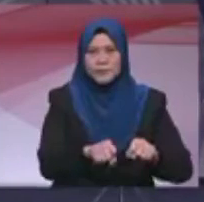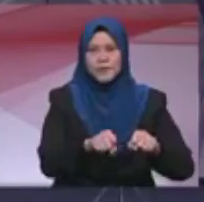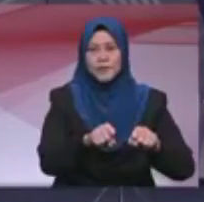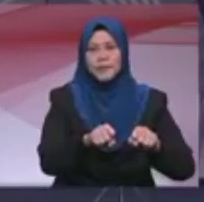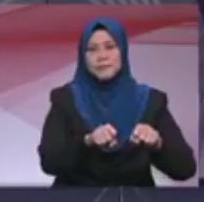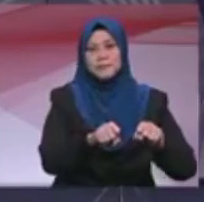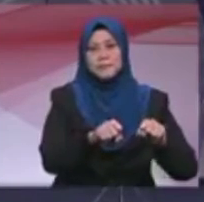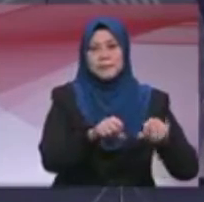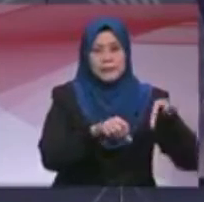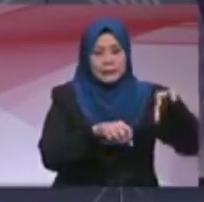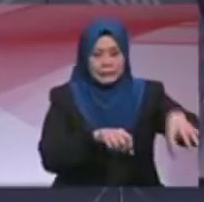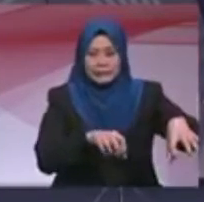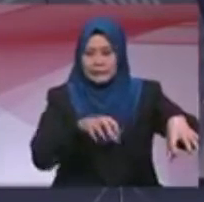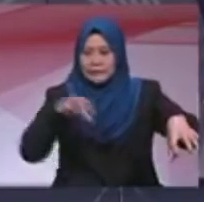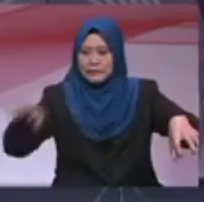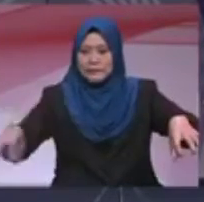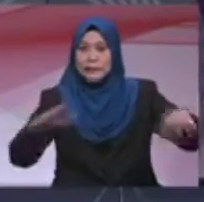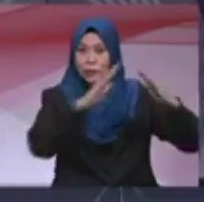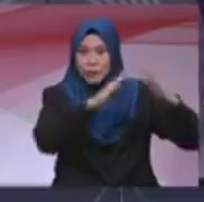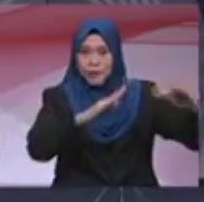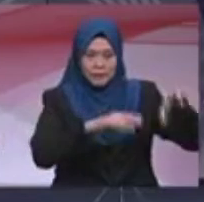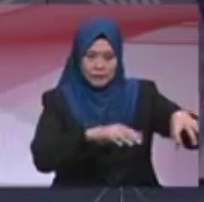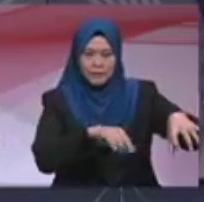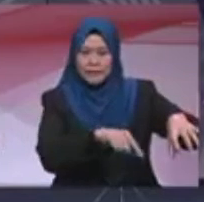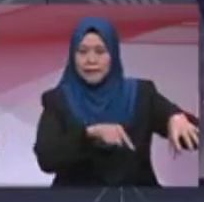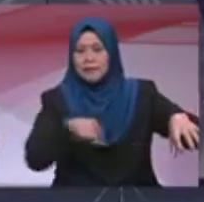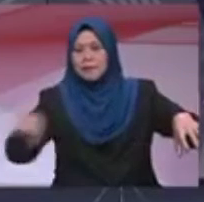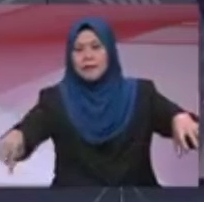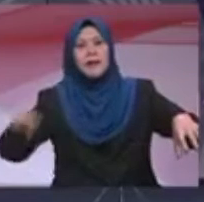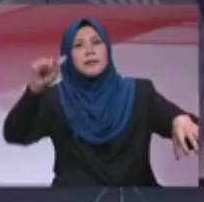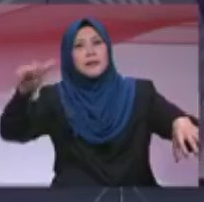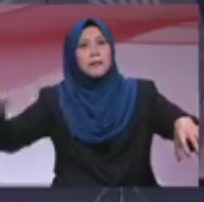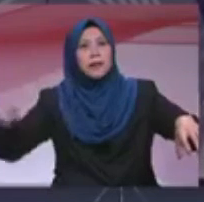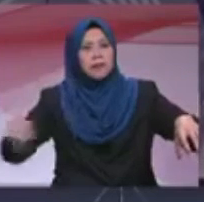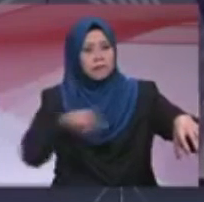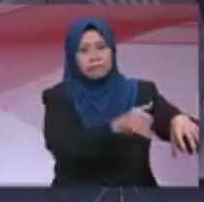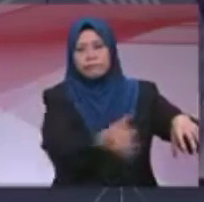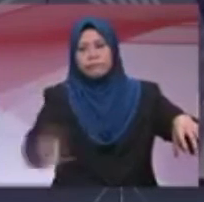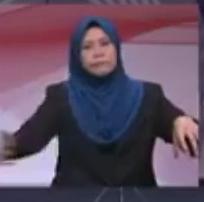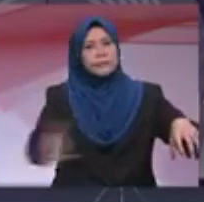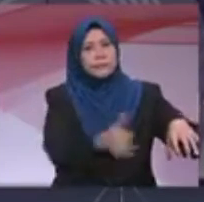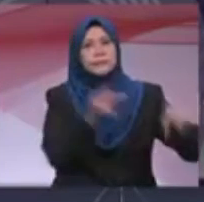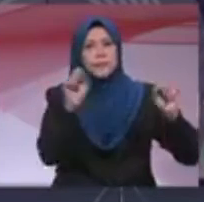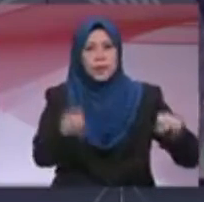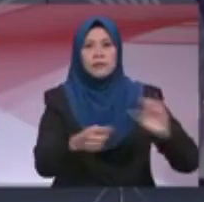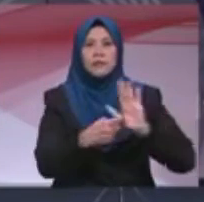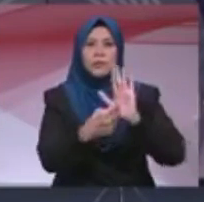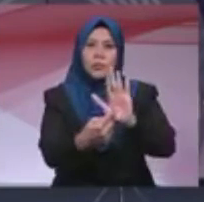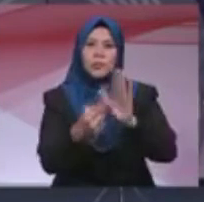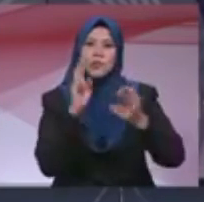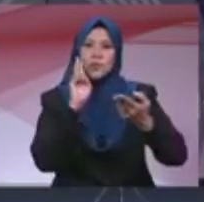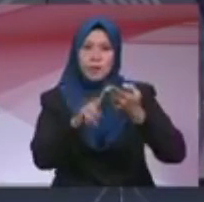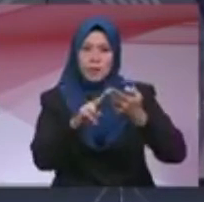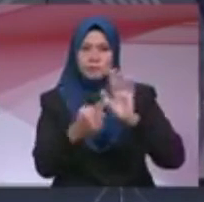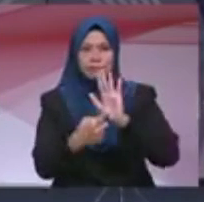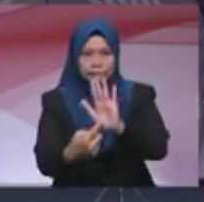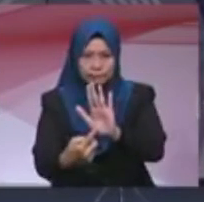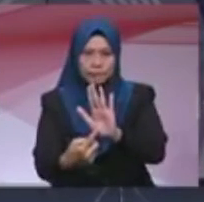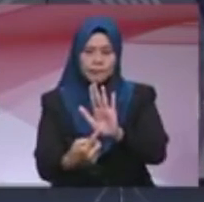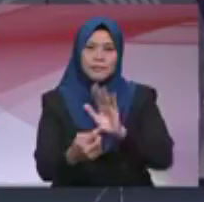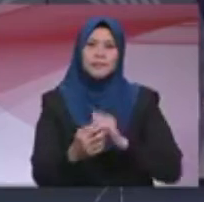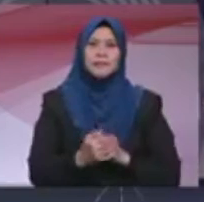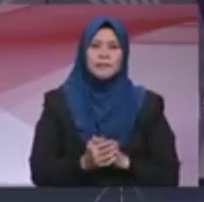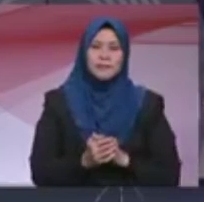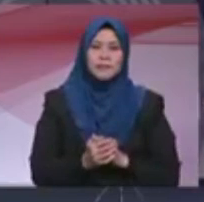mereka bergerak dari rumah mereka ke asrama. Itu adalah berkaitan murid yang